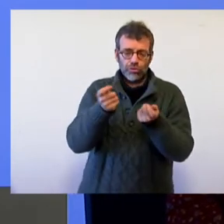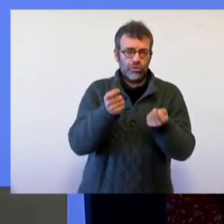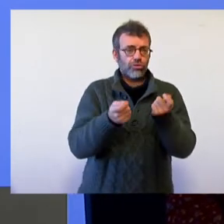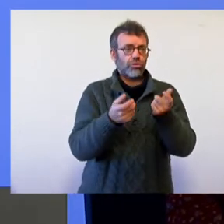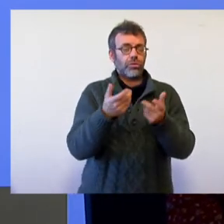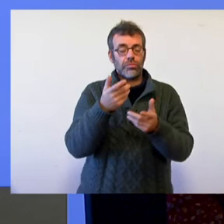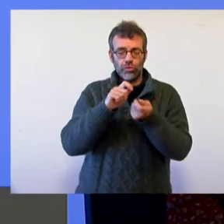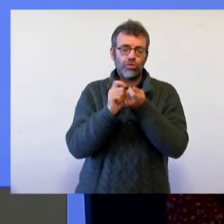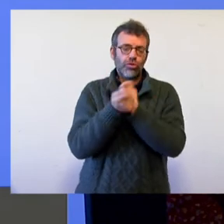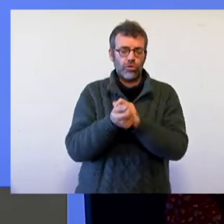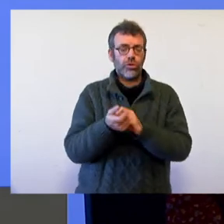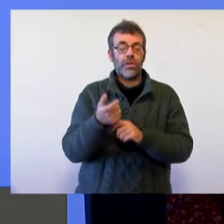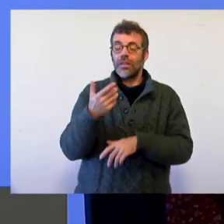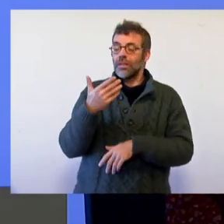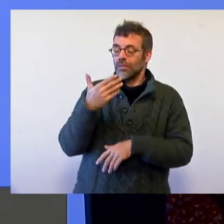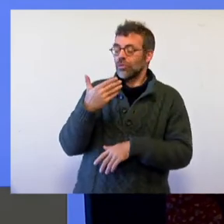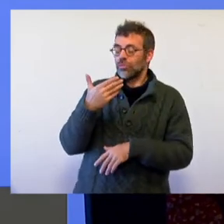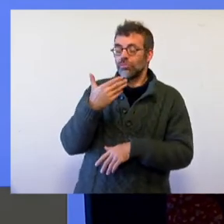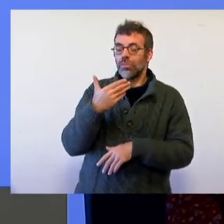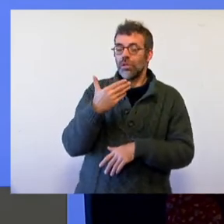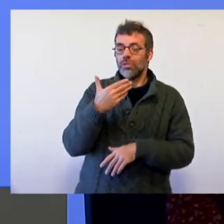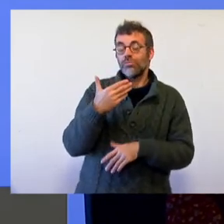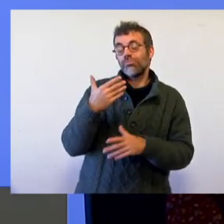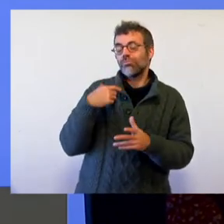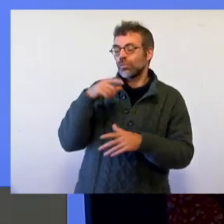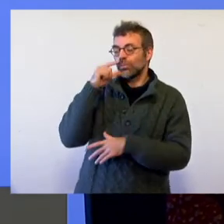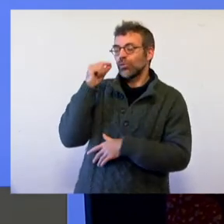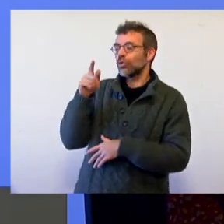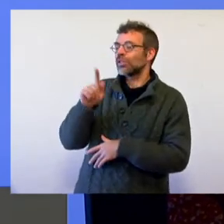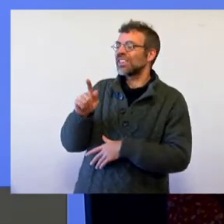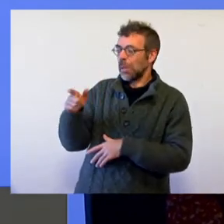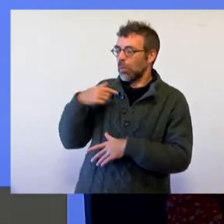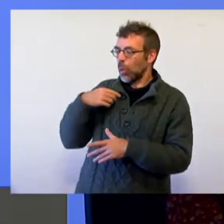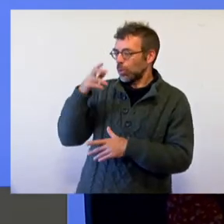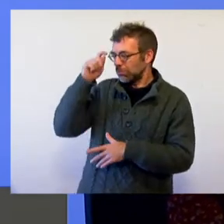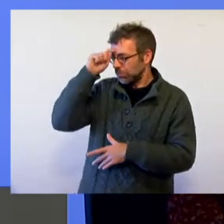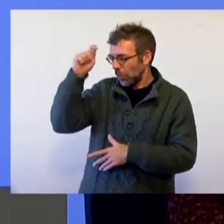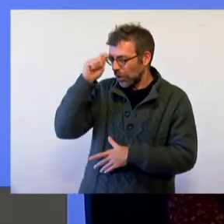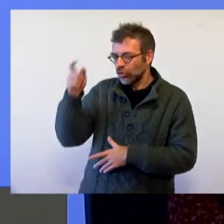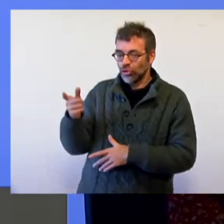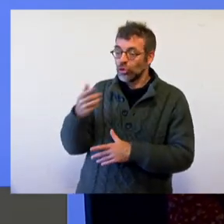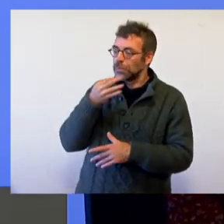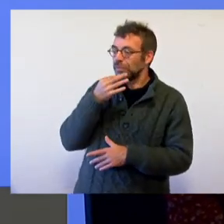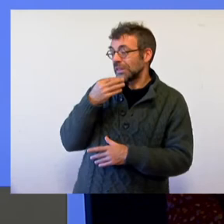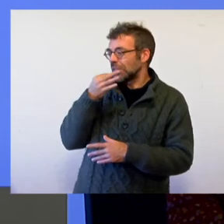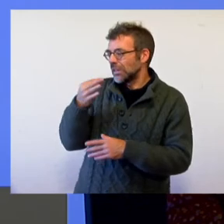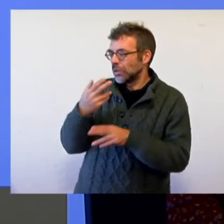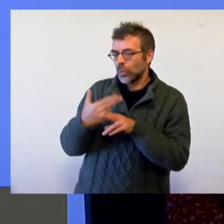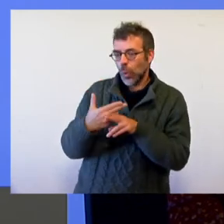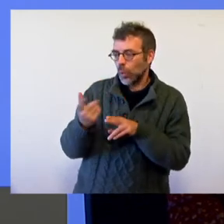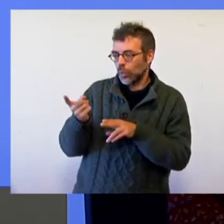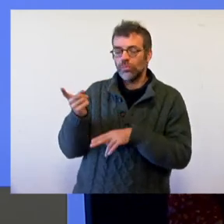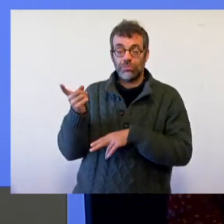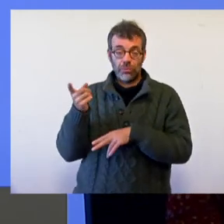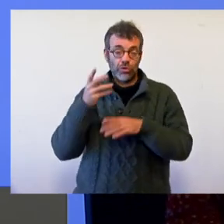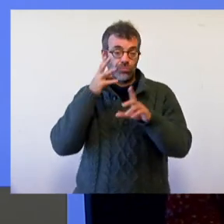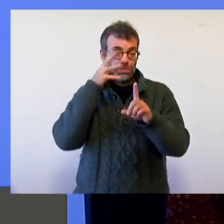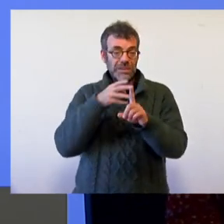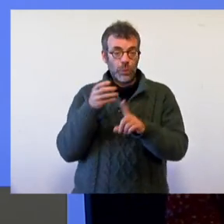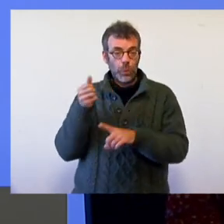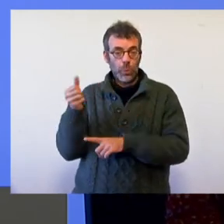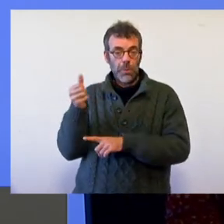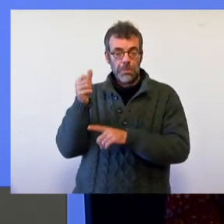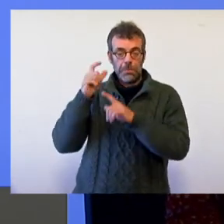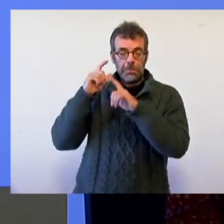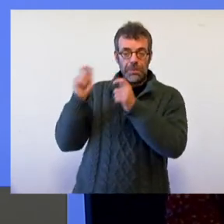je m'autorise M. Nice à le citer et à le saluer d'ailleurs, qui en assure la mission pour que nous